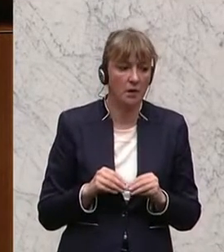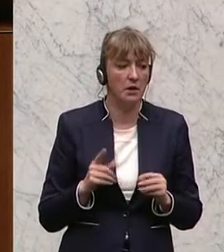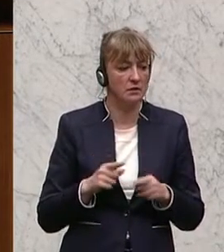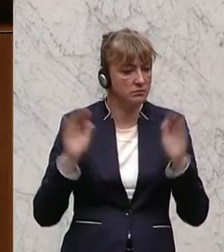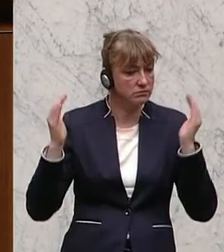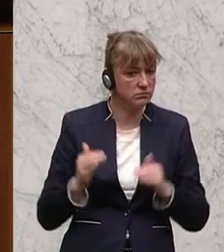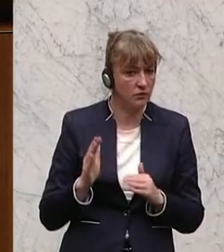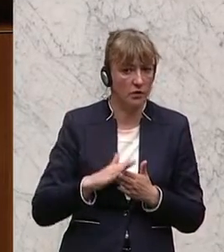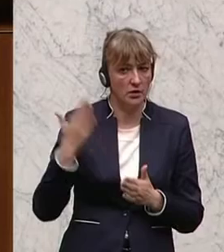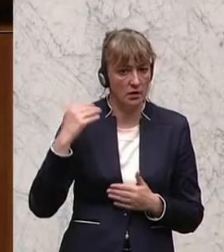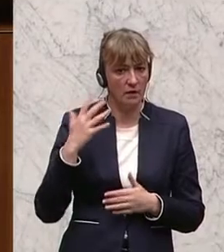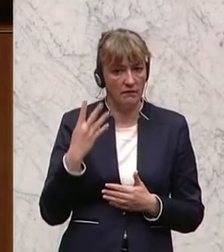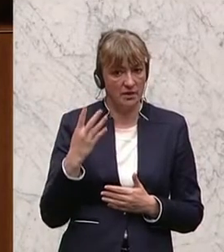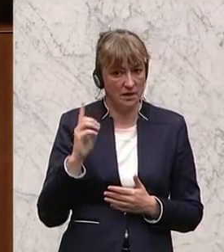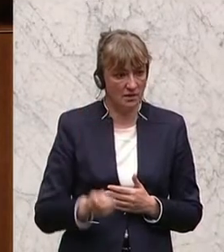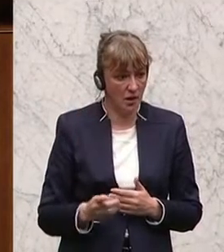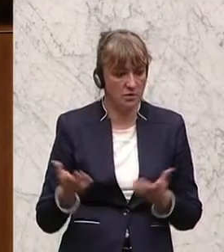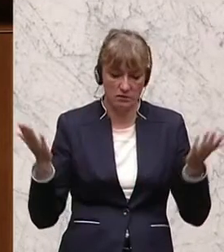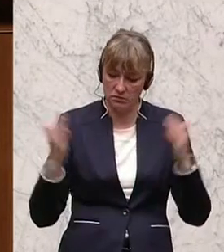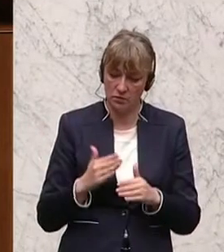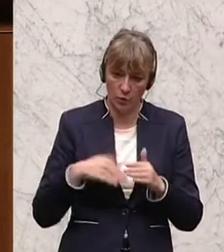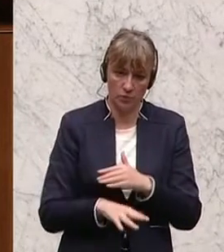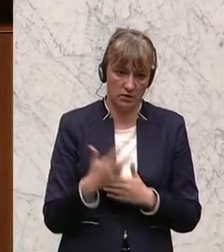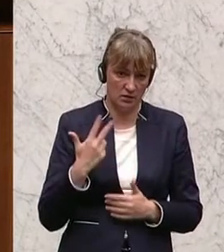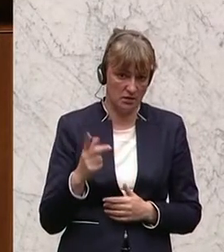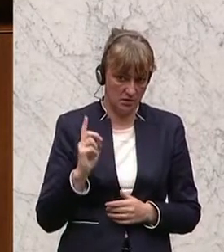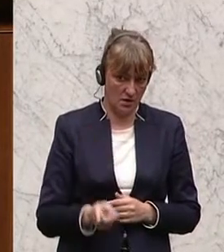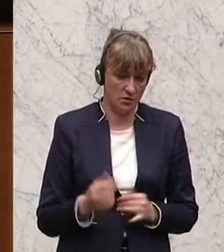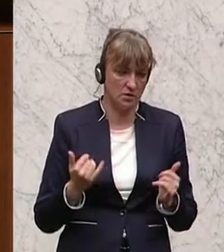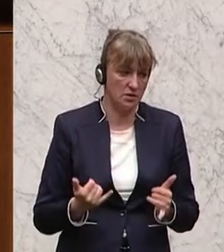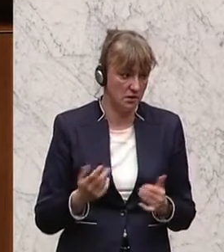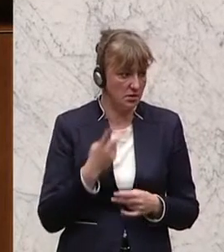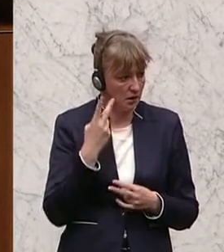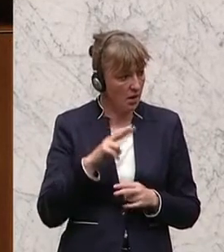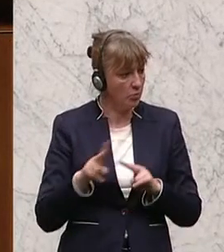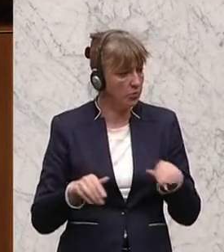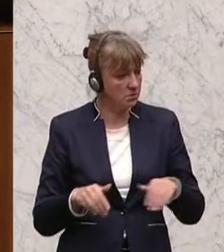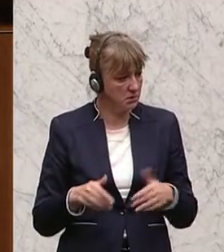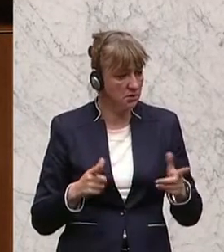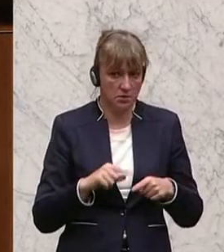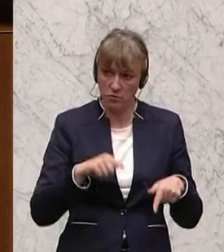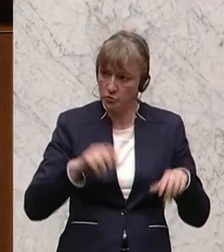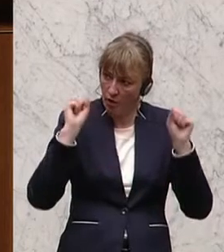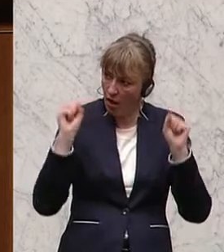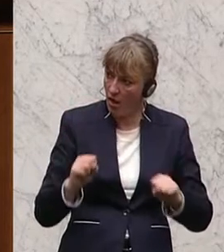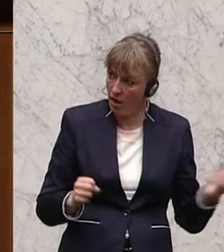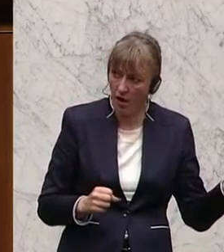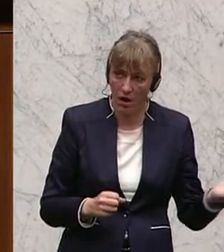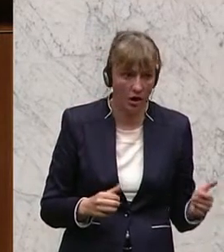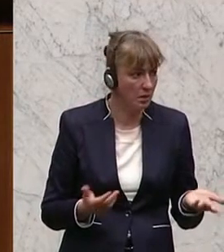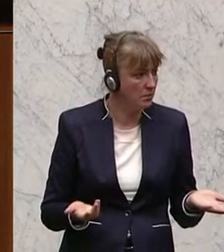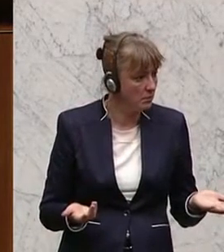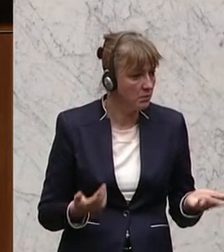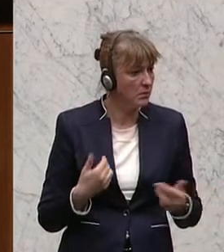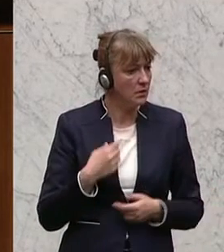von seinerzeit über 40.000 auf unter 30.000. Ja, Herr Bundesminister, da müssen doch Alarmglocken klingen.